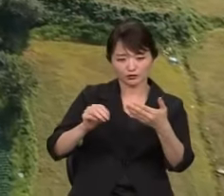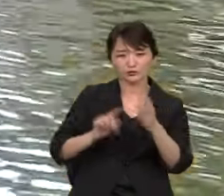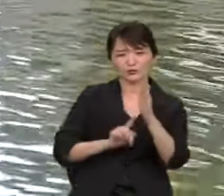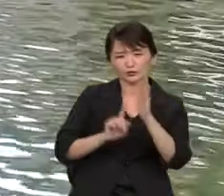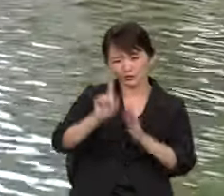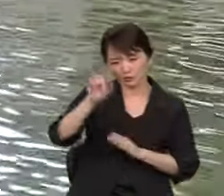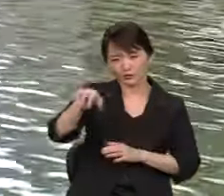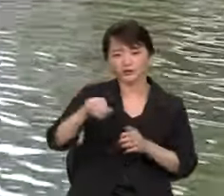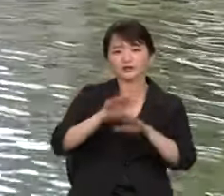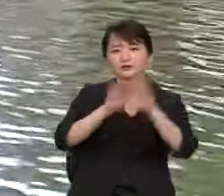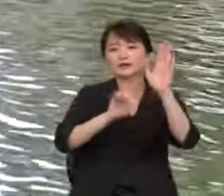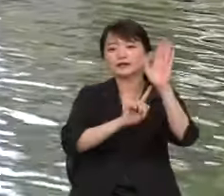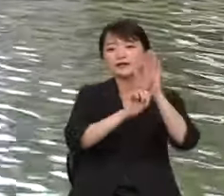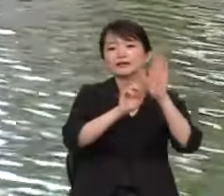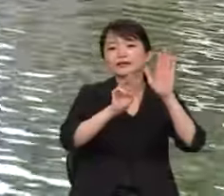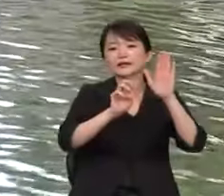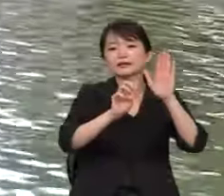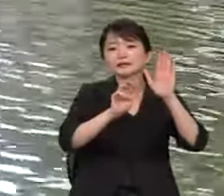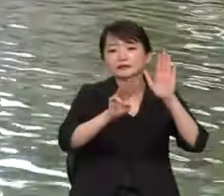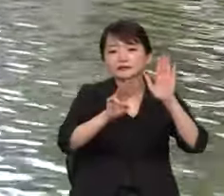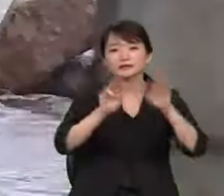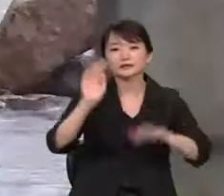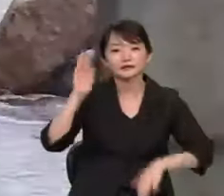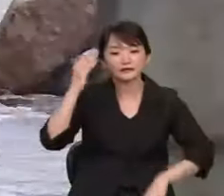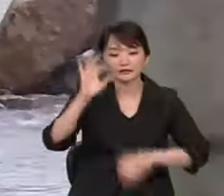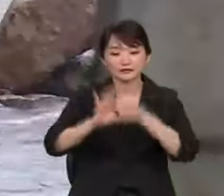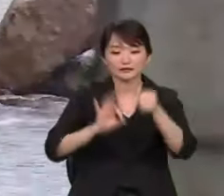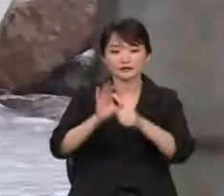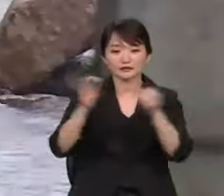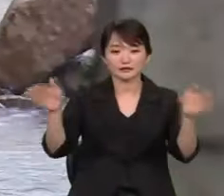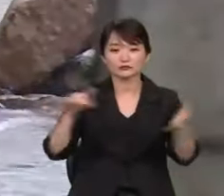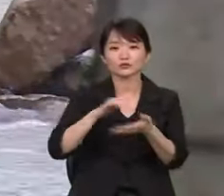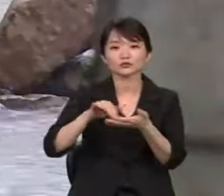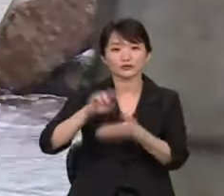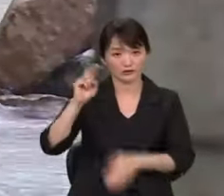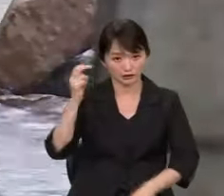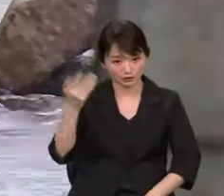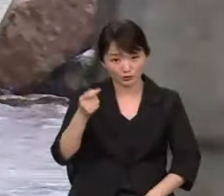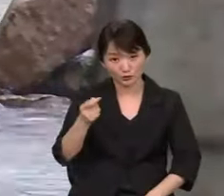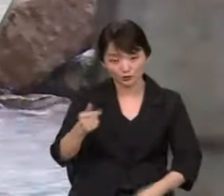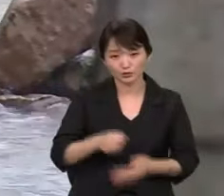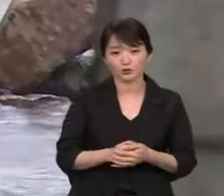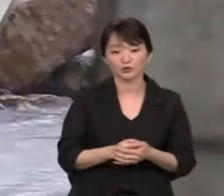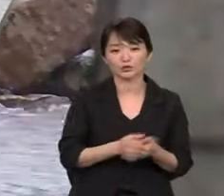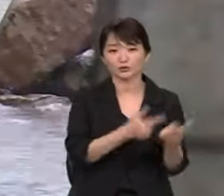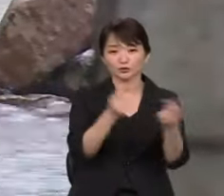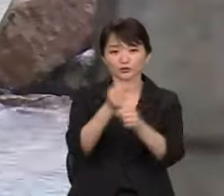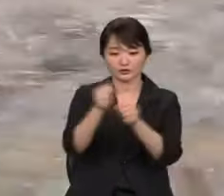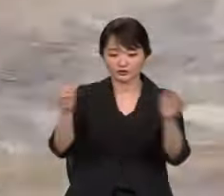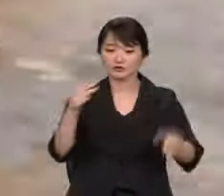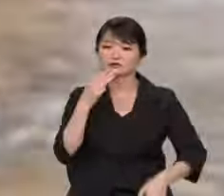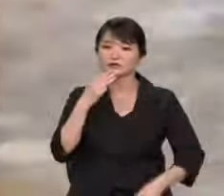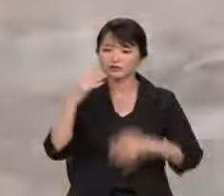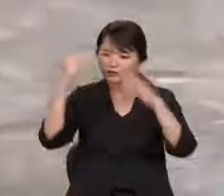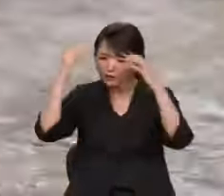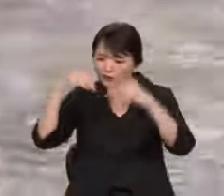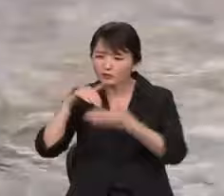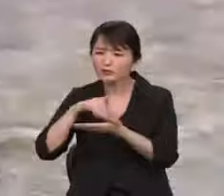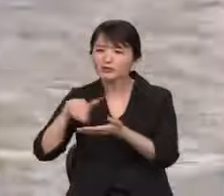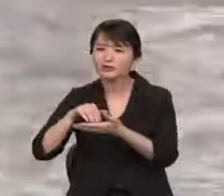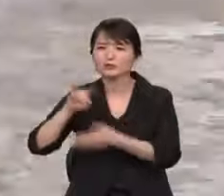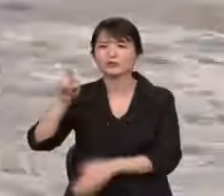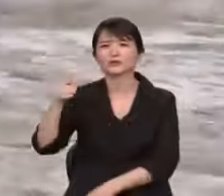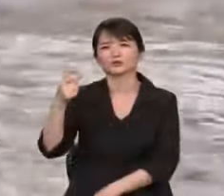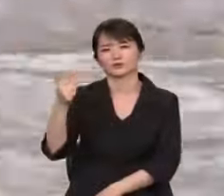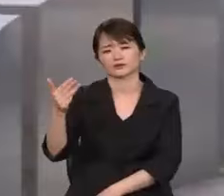기온이 33도가 넘은 폭염 일수가 최근 10년 동안 29일입니다. 같은 기간 서울의 폭염 일수는